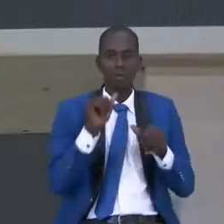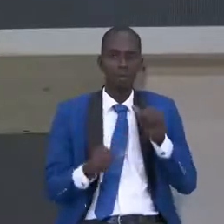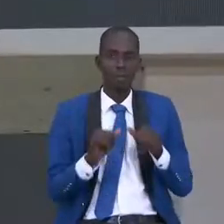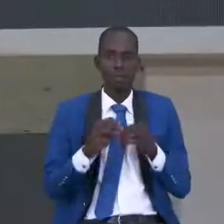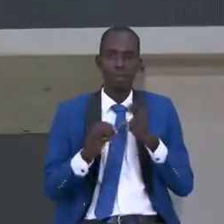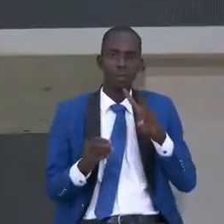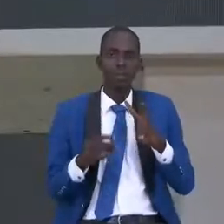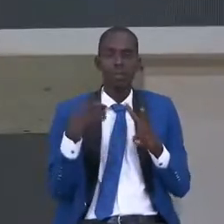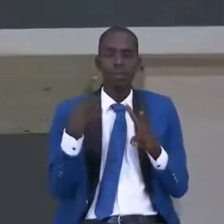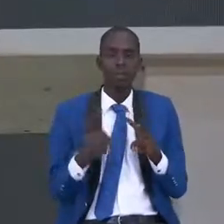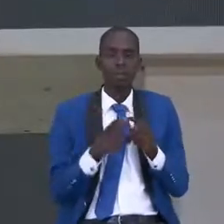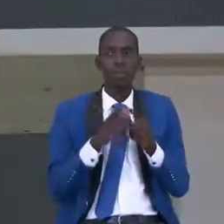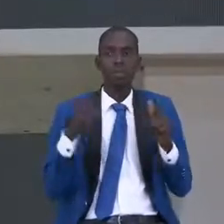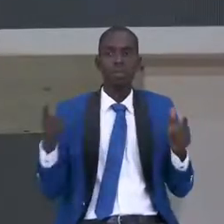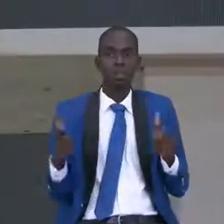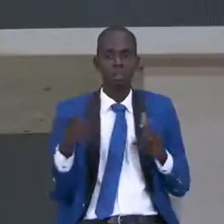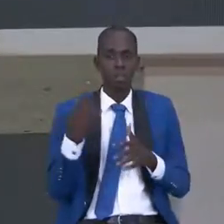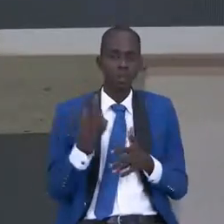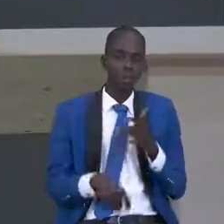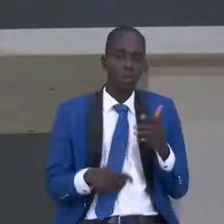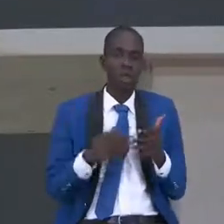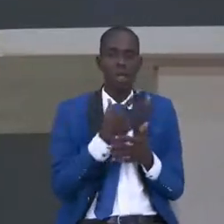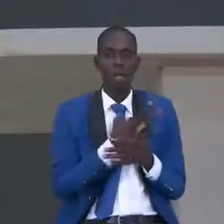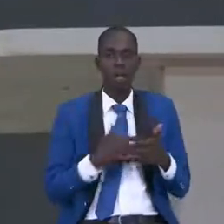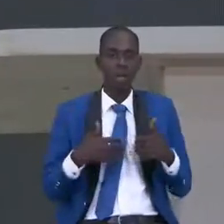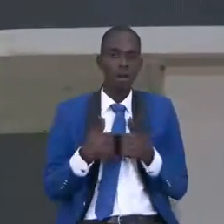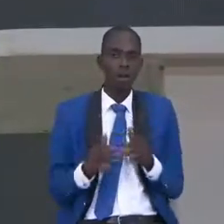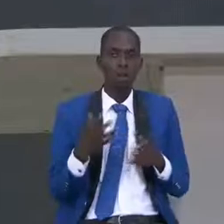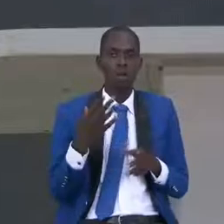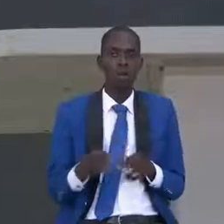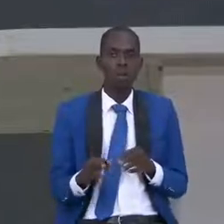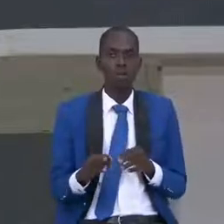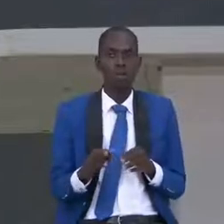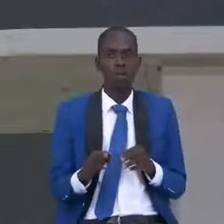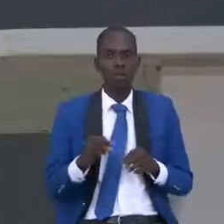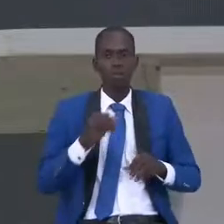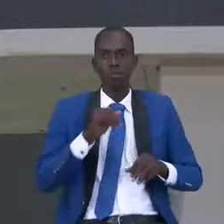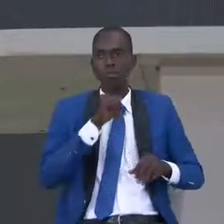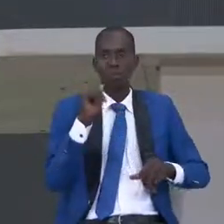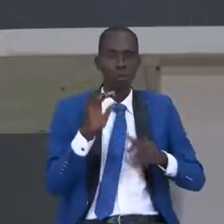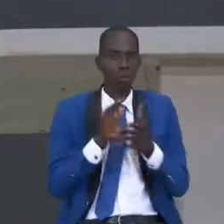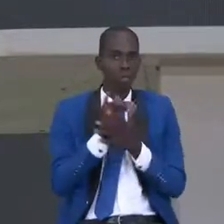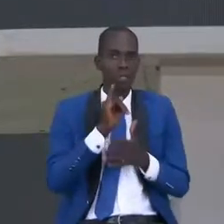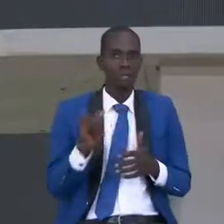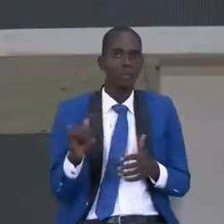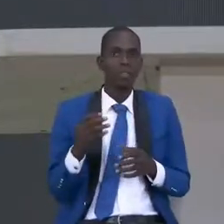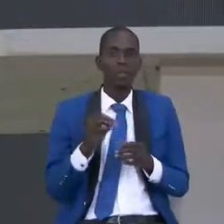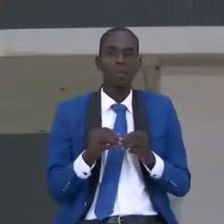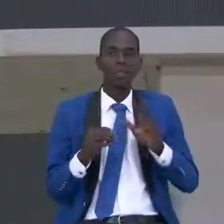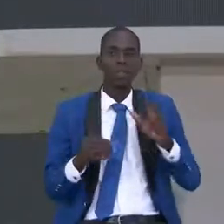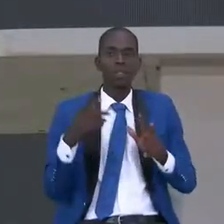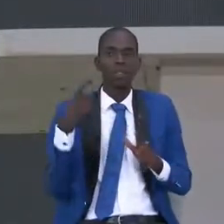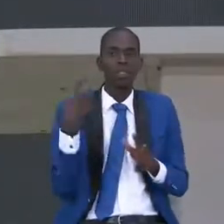Deuxième élément, le grand prix et la grande perte de l'incrédulité. Troisième élément, la condamnation douloureuse